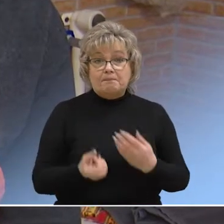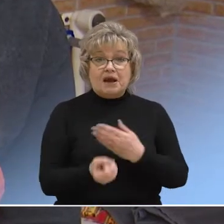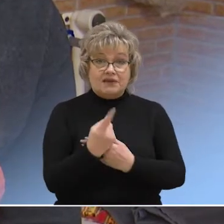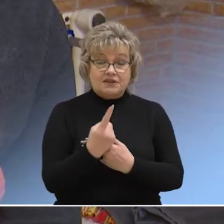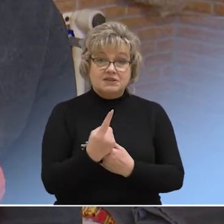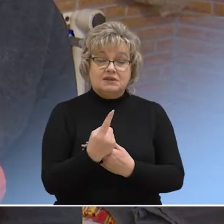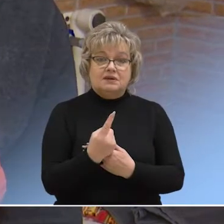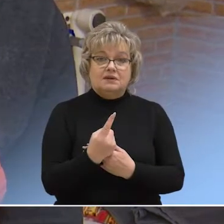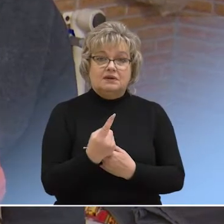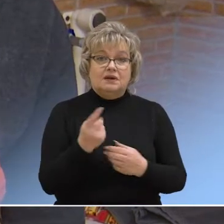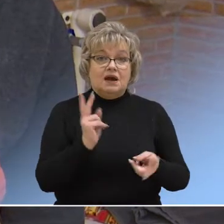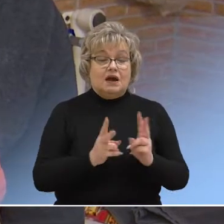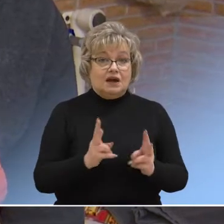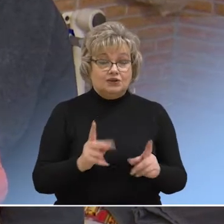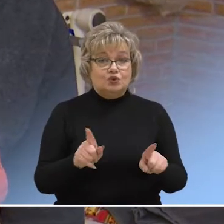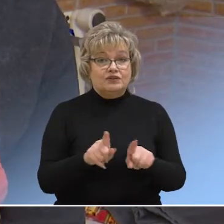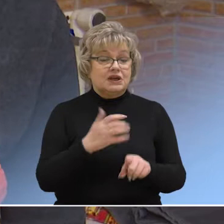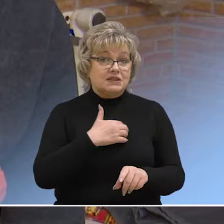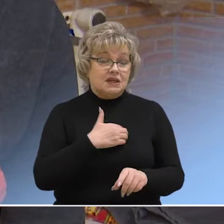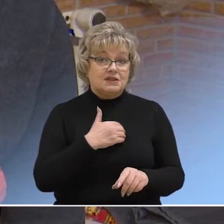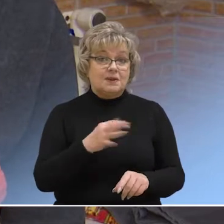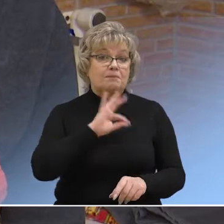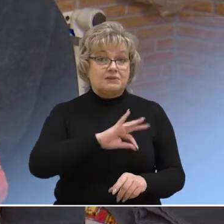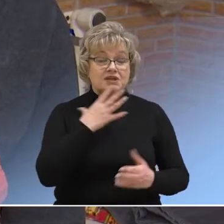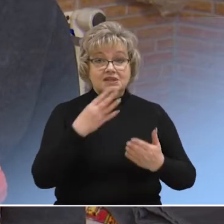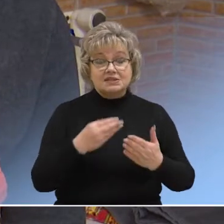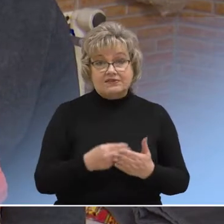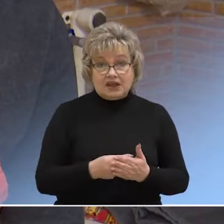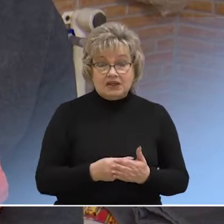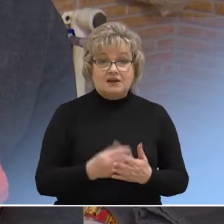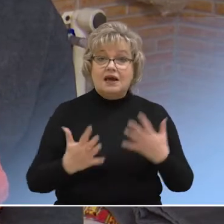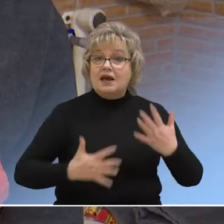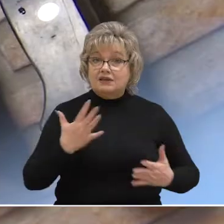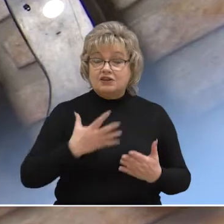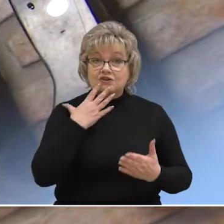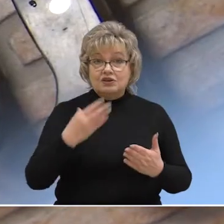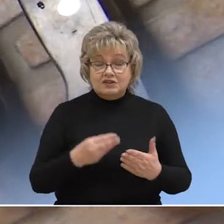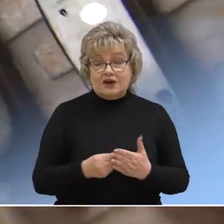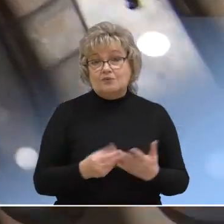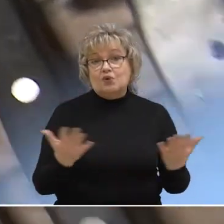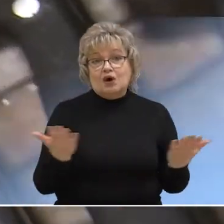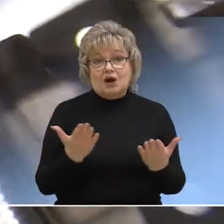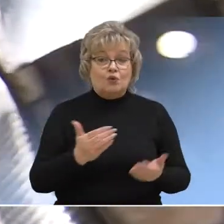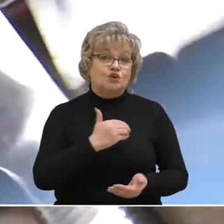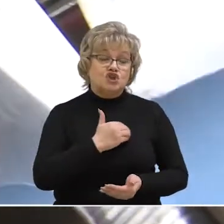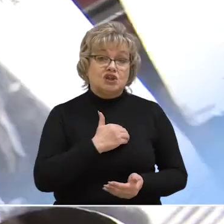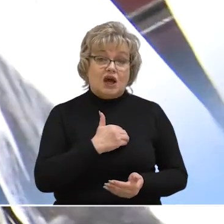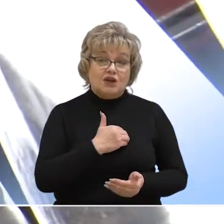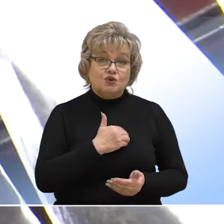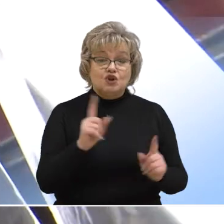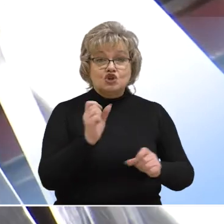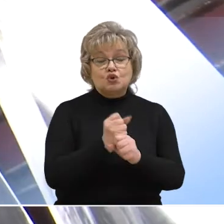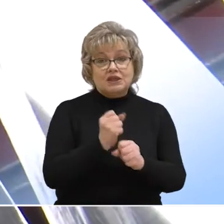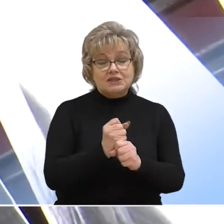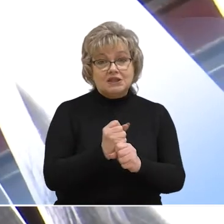появился, который хотелось бы найти применение своей какой-то энергии, своему какому-то желанию что-то